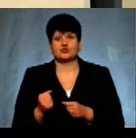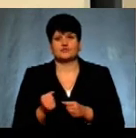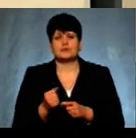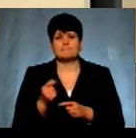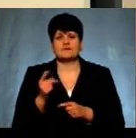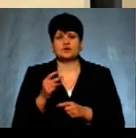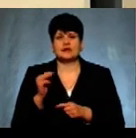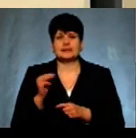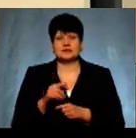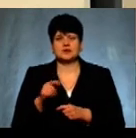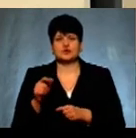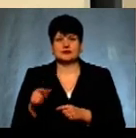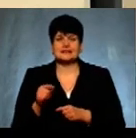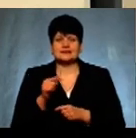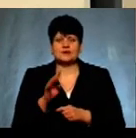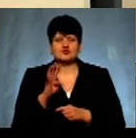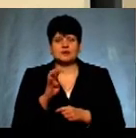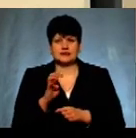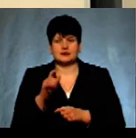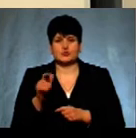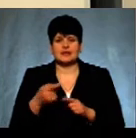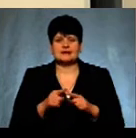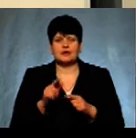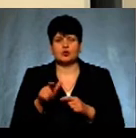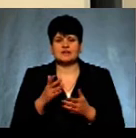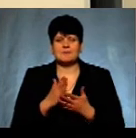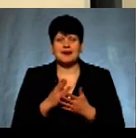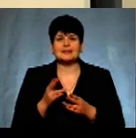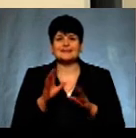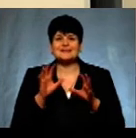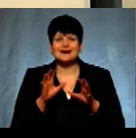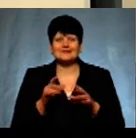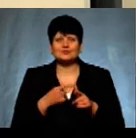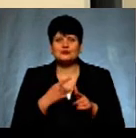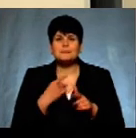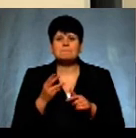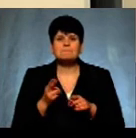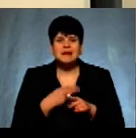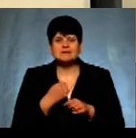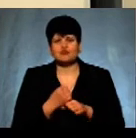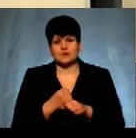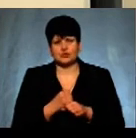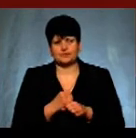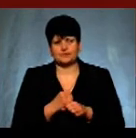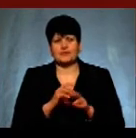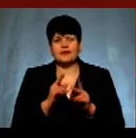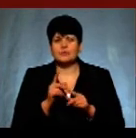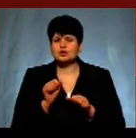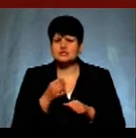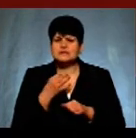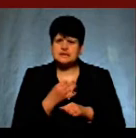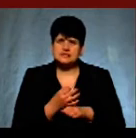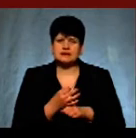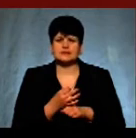1500 осіб, із них майже 400 – це люди, які мали статус безробітного. А як можете охарактеризувати загалом тенденції